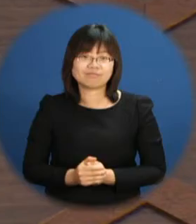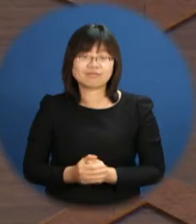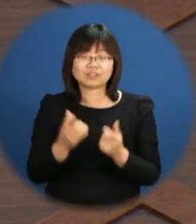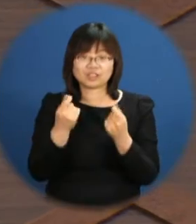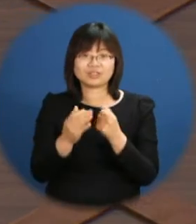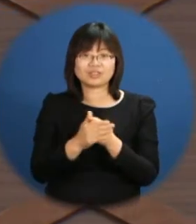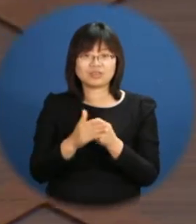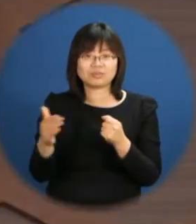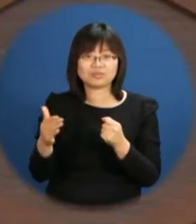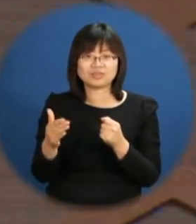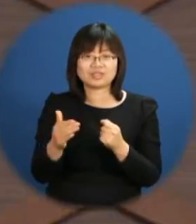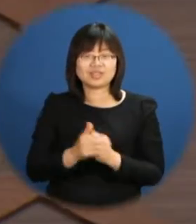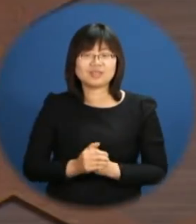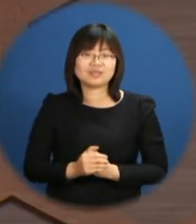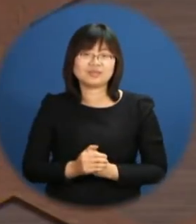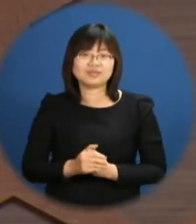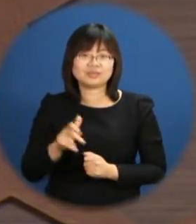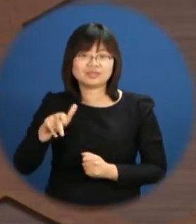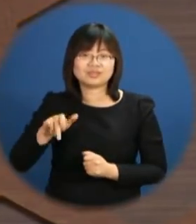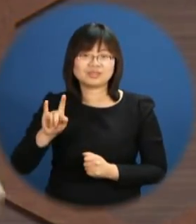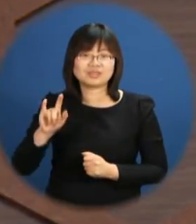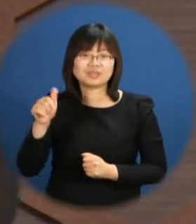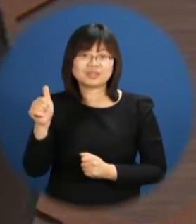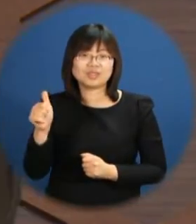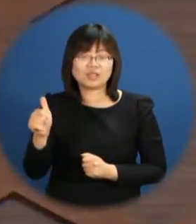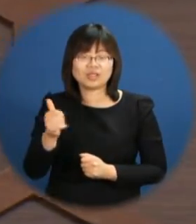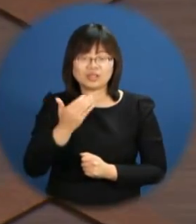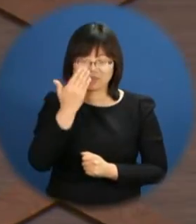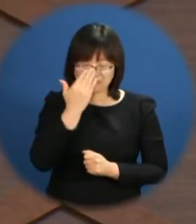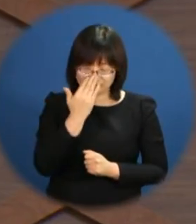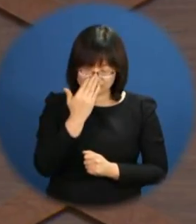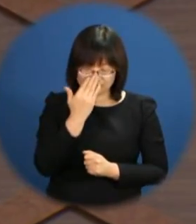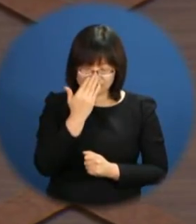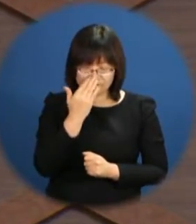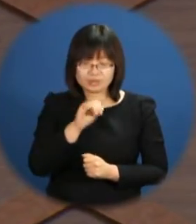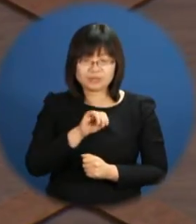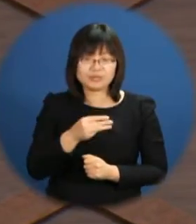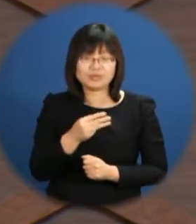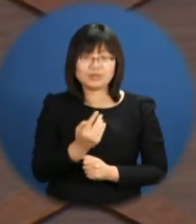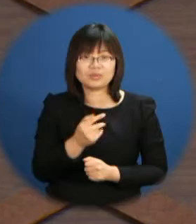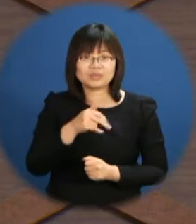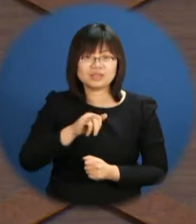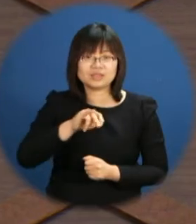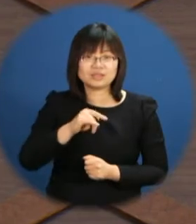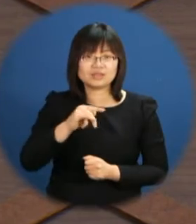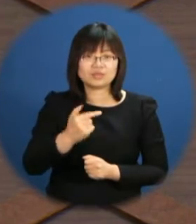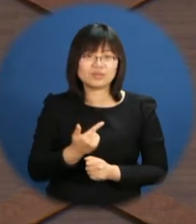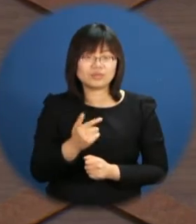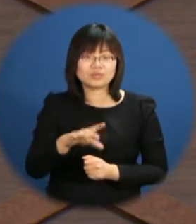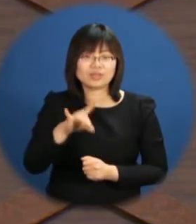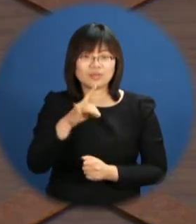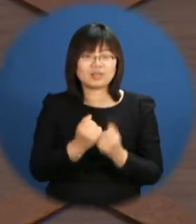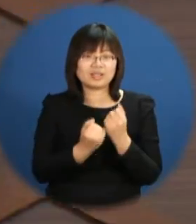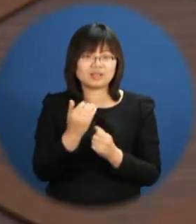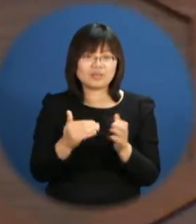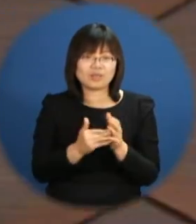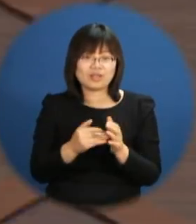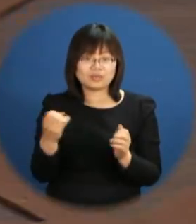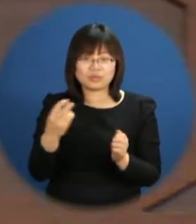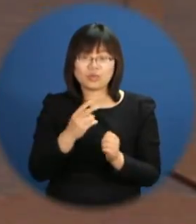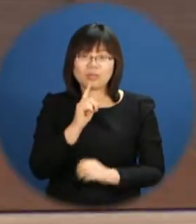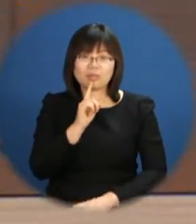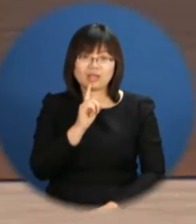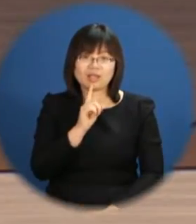그래서 프리 캡은 dc 는 이것을 순수 플러시 스톤으로 좀 해석했습니다 근데 또 말이 되는